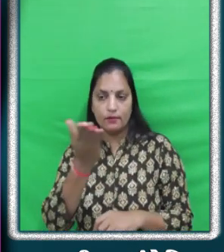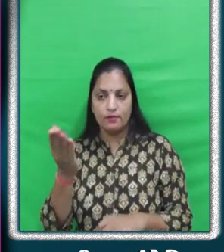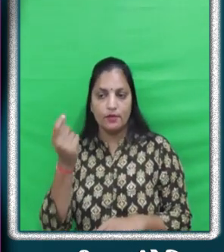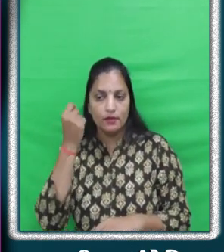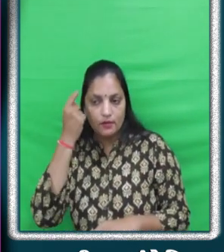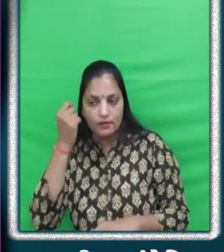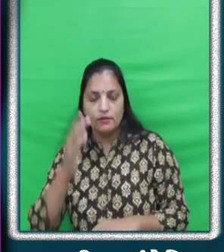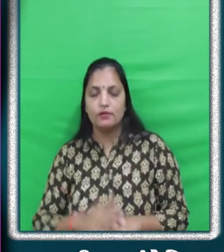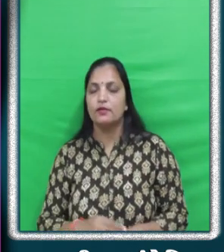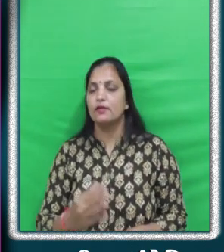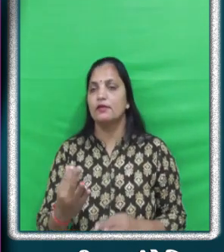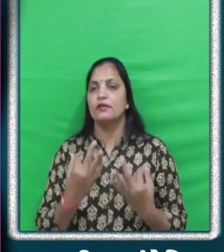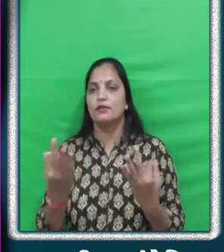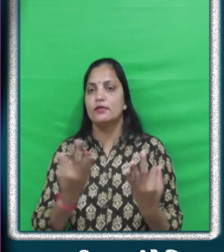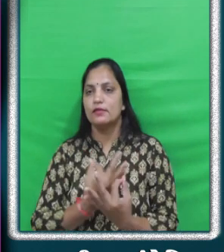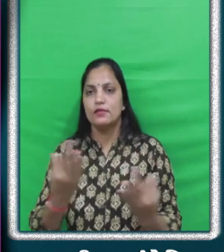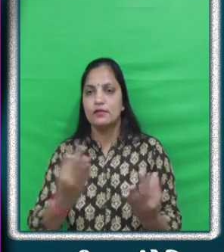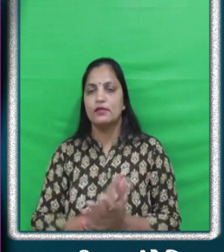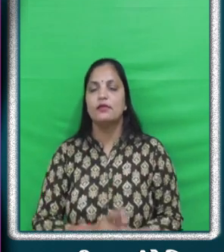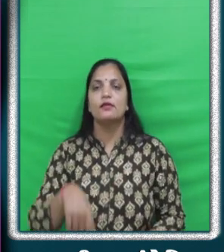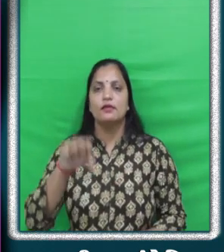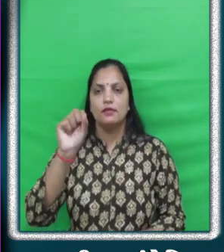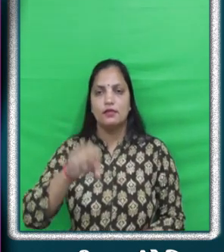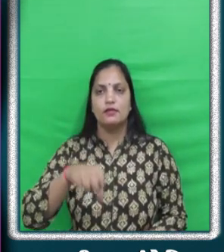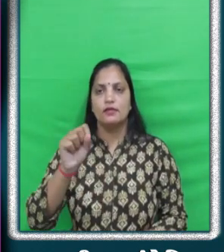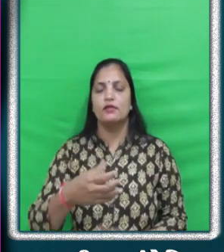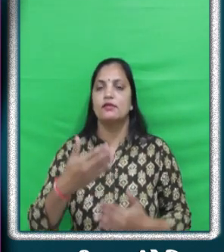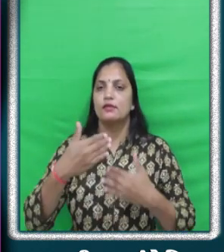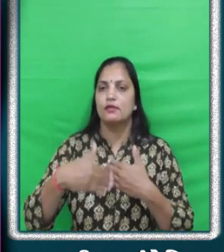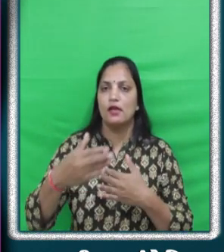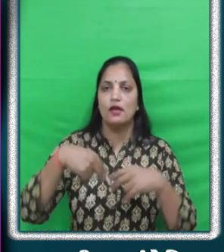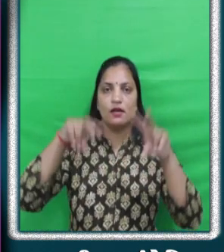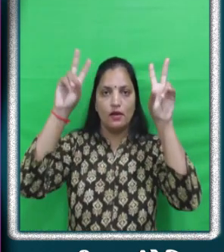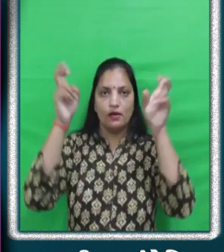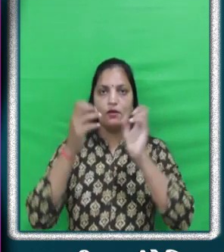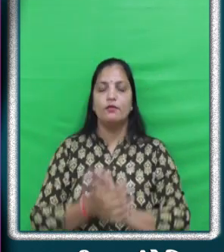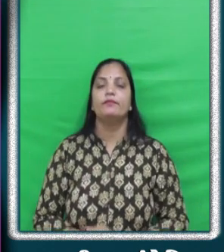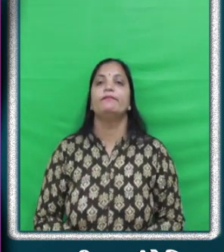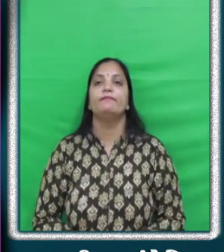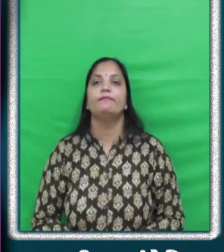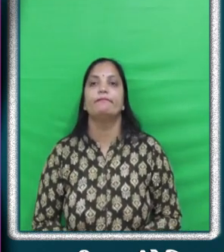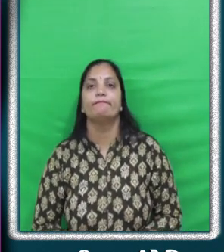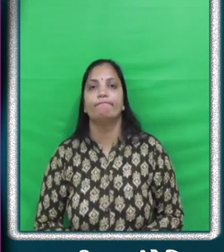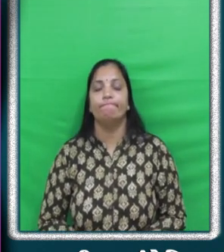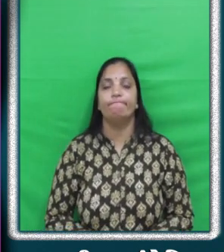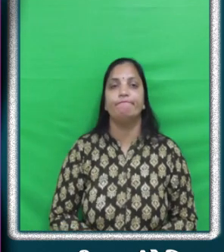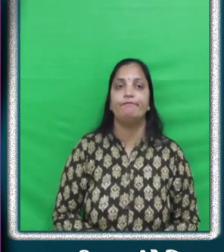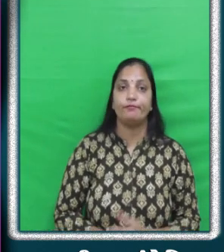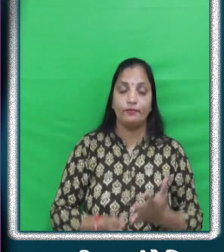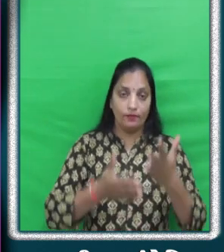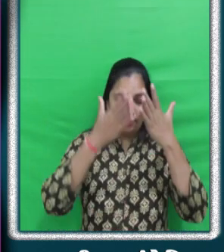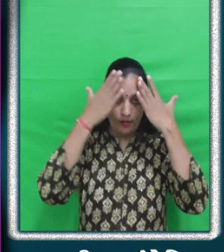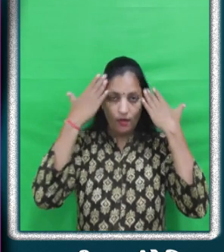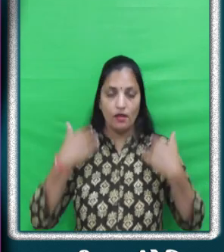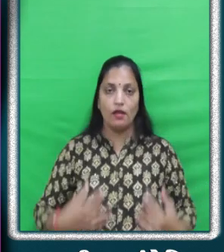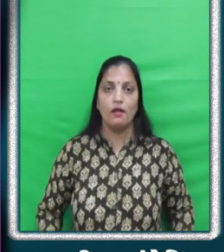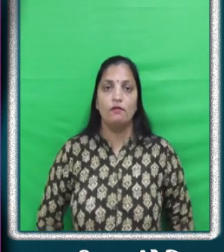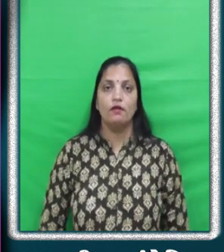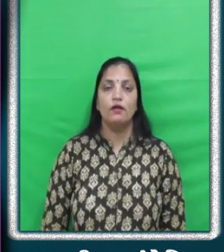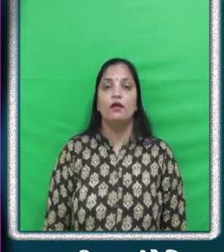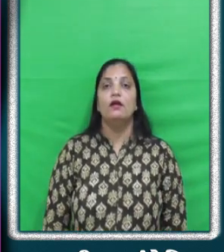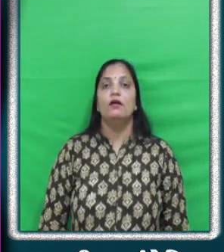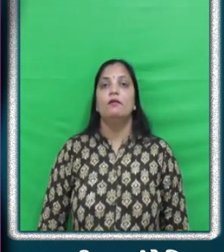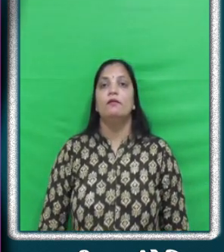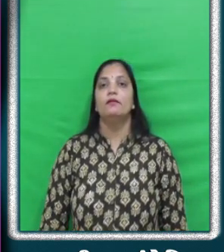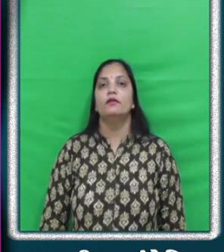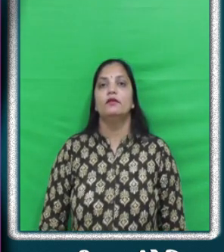છે, તો વેરી ગુડ, બધા મને યસ કહી રહ્યા છે। હવે આપણે આગળ જોઈશું કે મનુષ્યમાં ઉત્સર્જન, આપણે હવે વનસ્પતિમાં